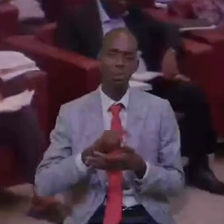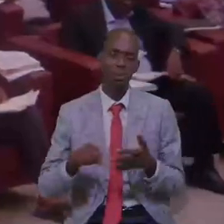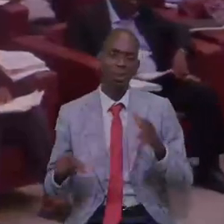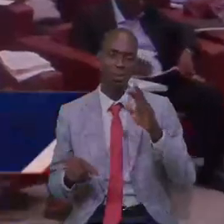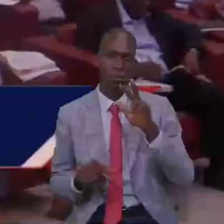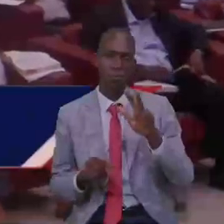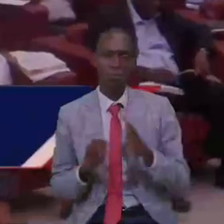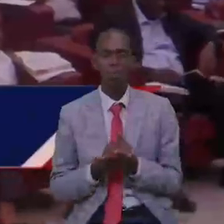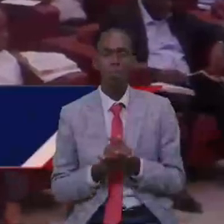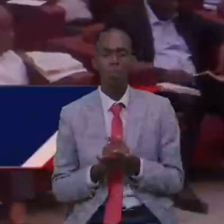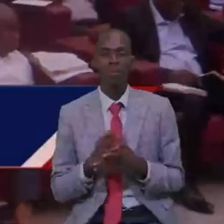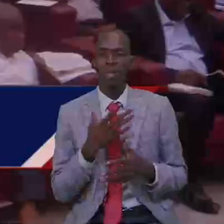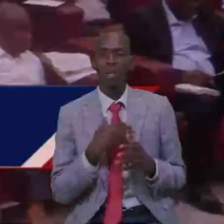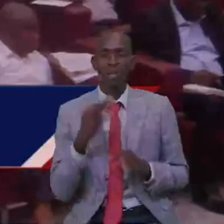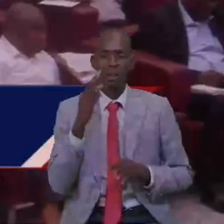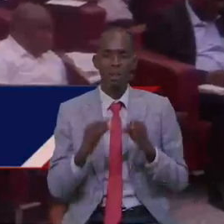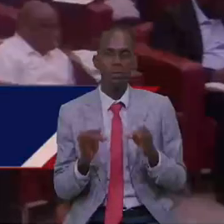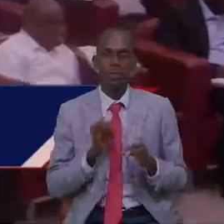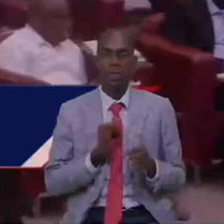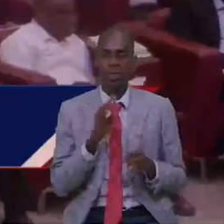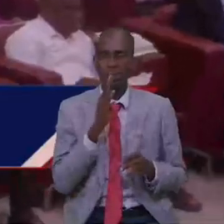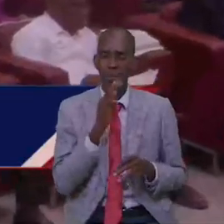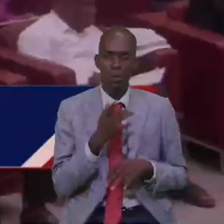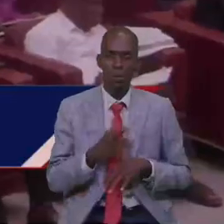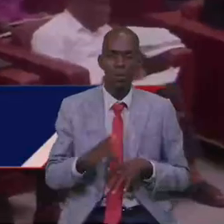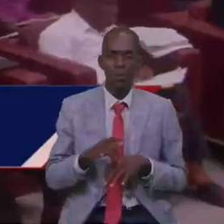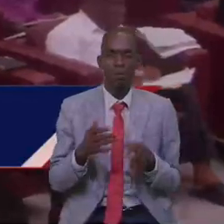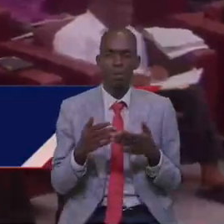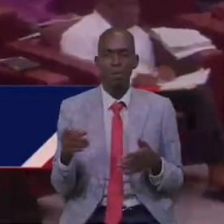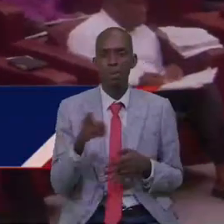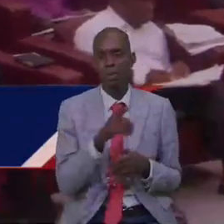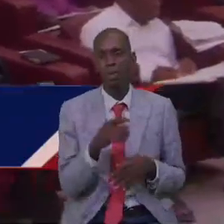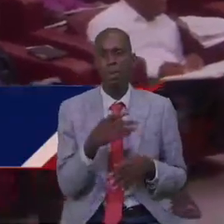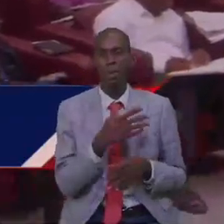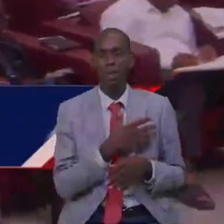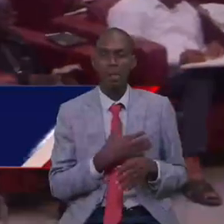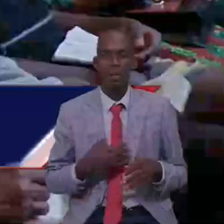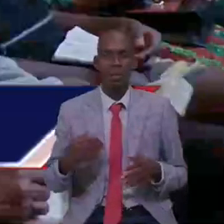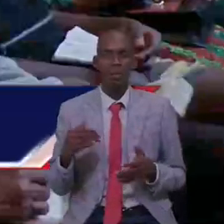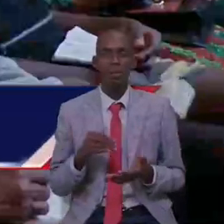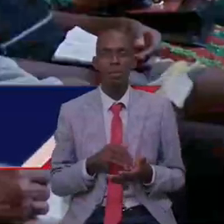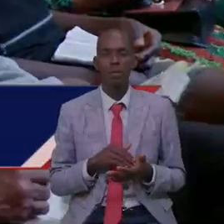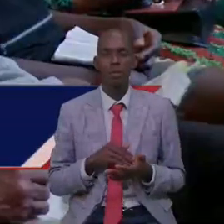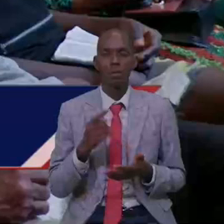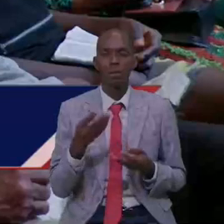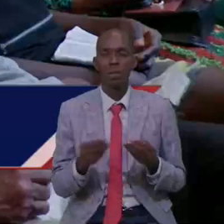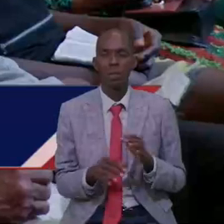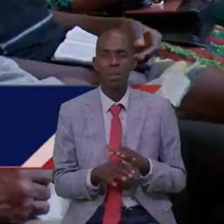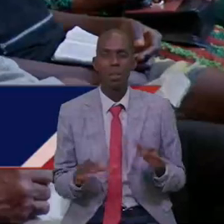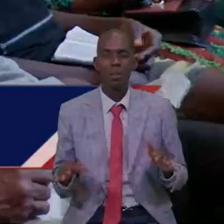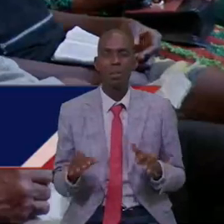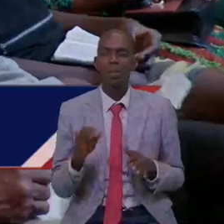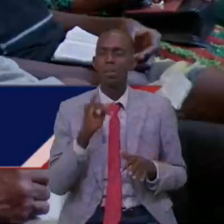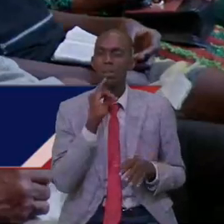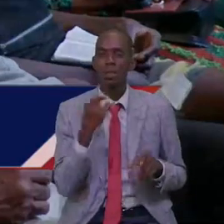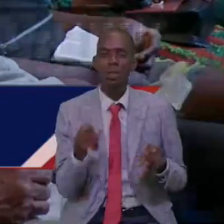verset 3 dit, devant lui est un feu dévorant, et derrière lui une flamme brûlante. Le pays était